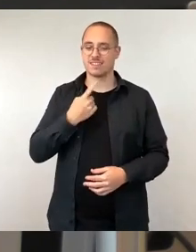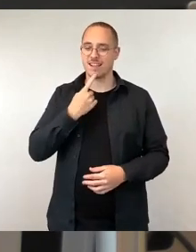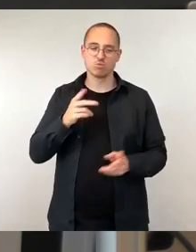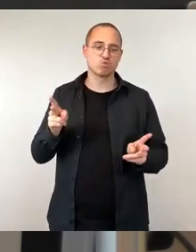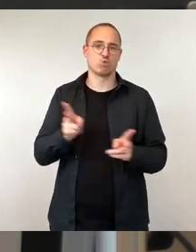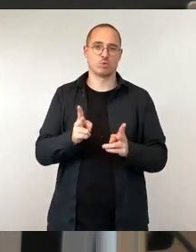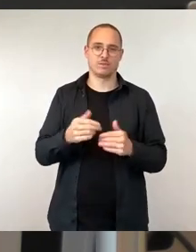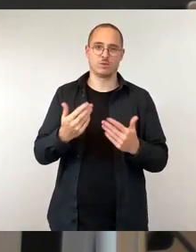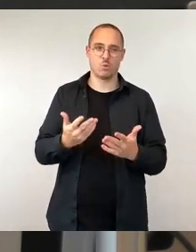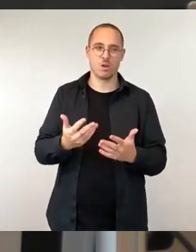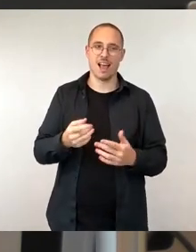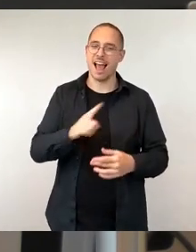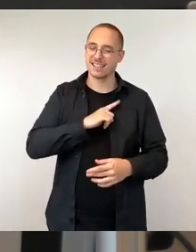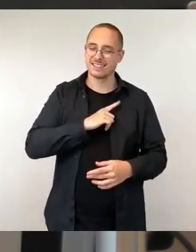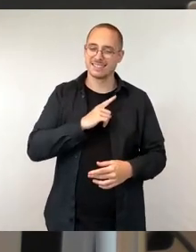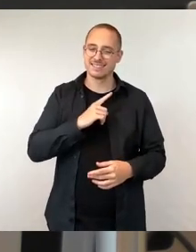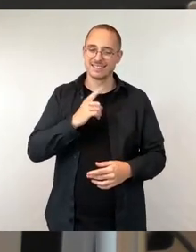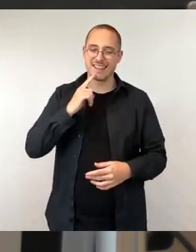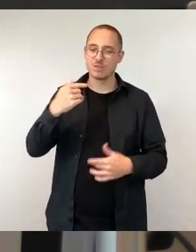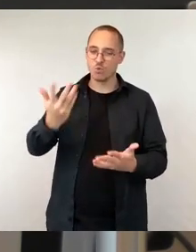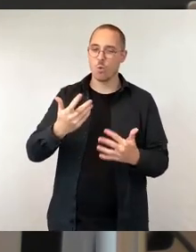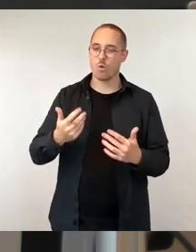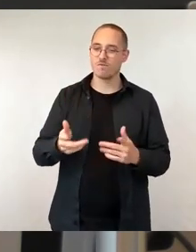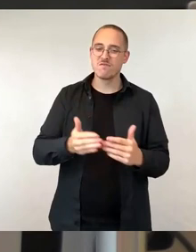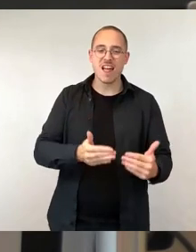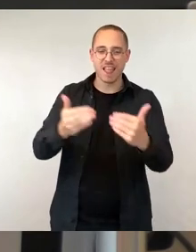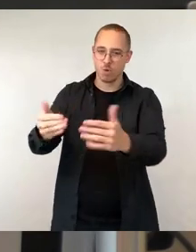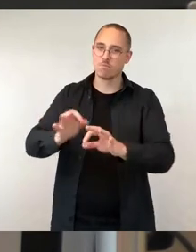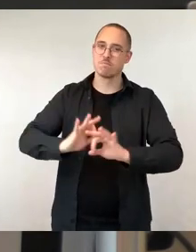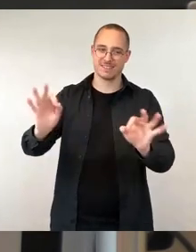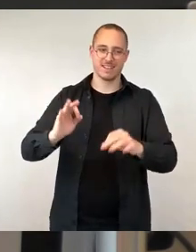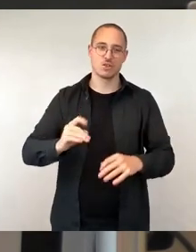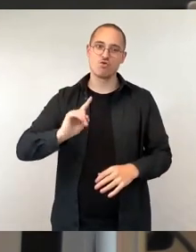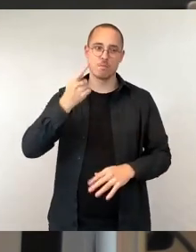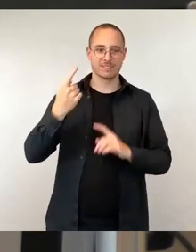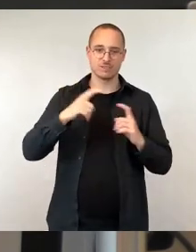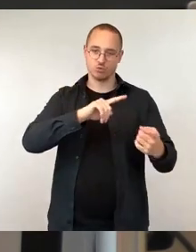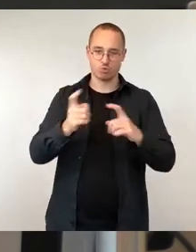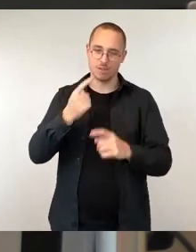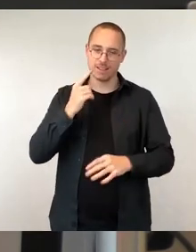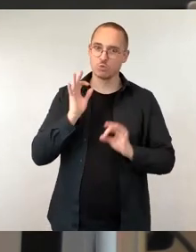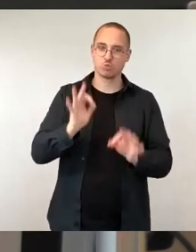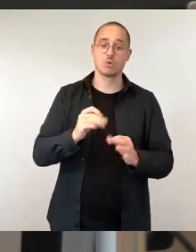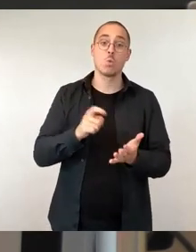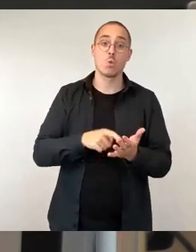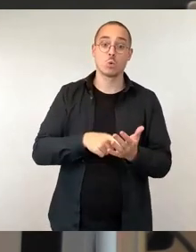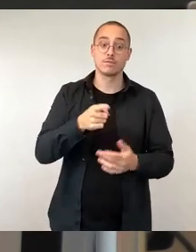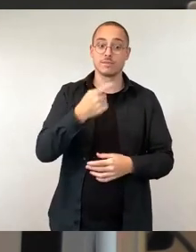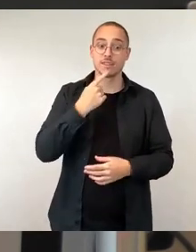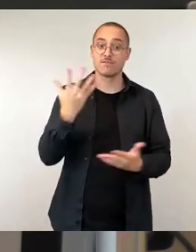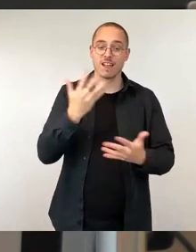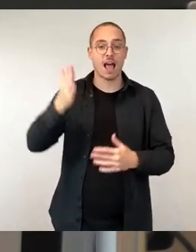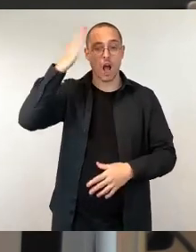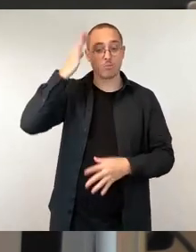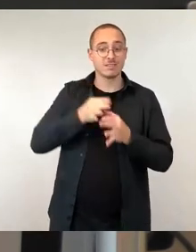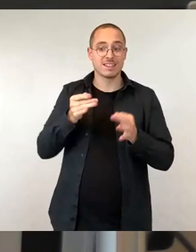gewesen wäre, dass die erneute Diskussion sinnvoll gewesen wäre, weil Sie haben selber gesagt, es entspricht nicht der Hauptsatzung. Und wenn etwas